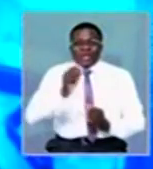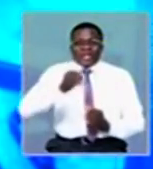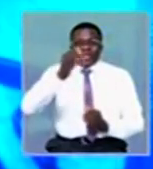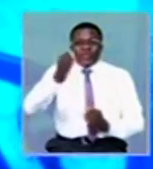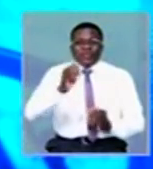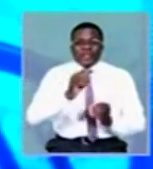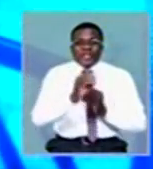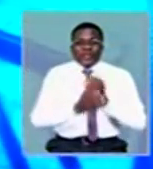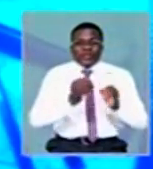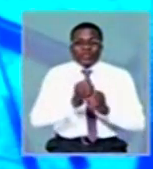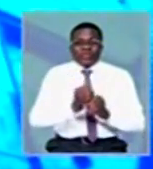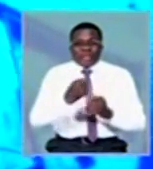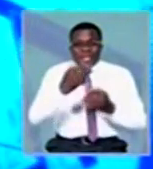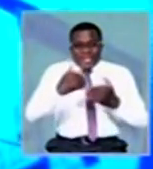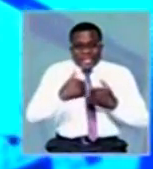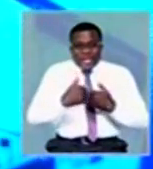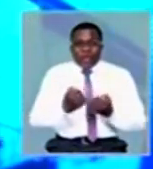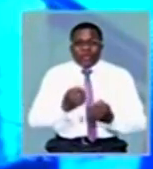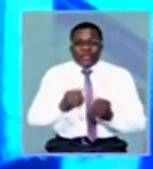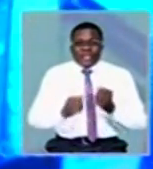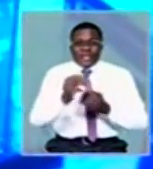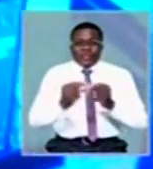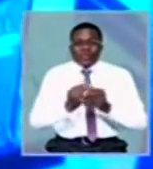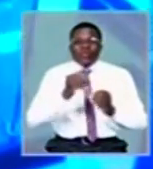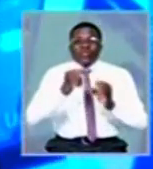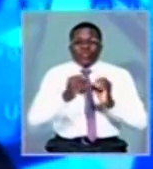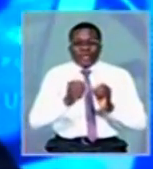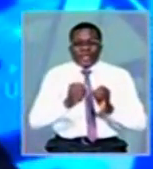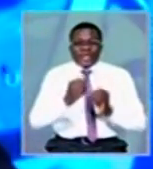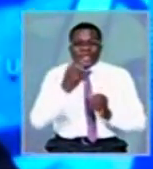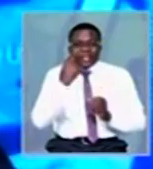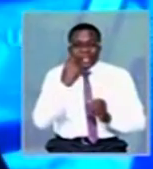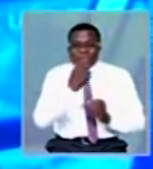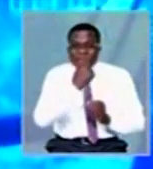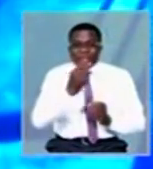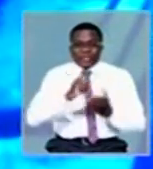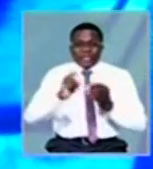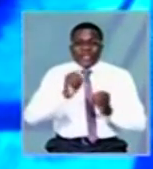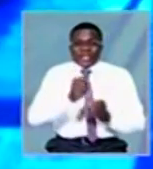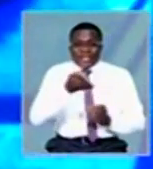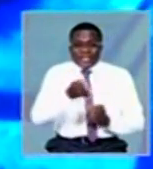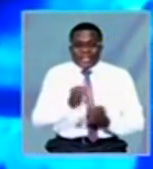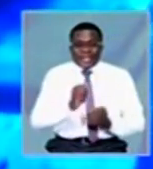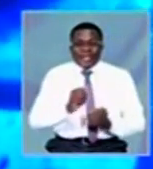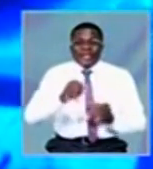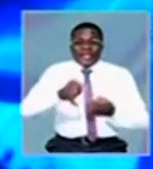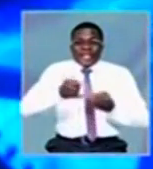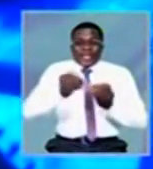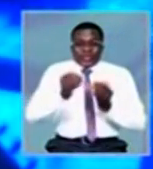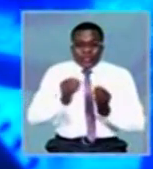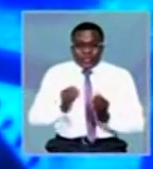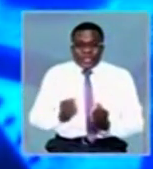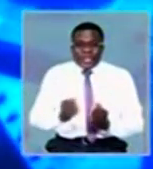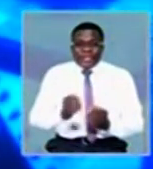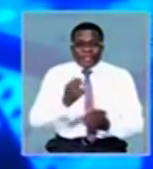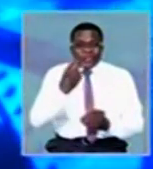futurs citoyens arrimés à ce monde de plus en plus numérique. Dans les yeux des étudiants présents, Gilles Dansou et Patrick Imavo